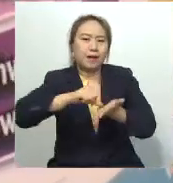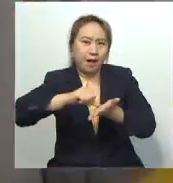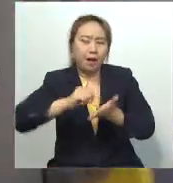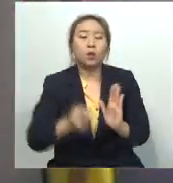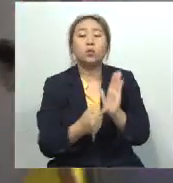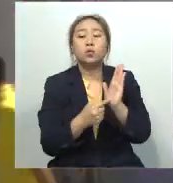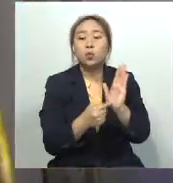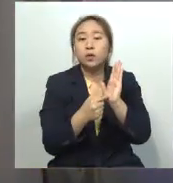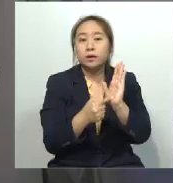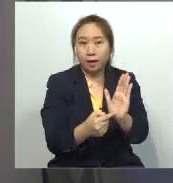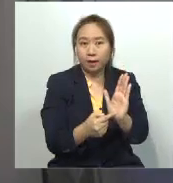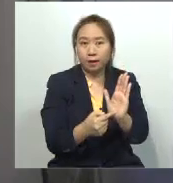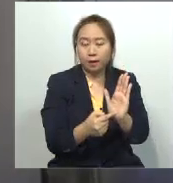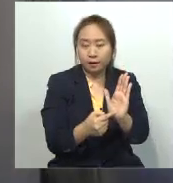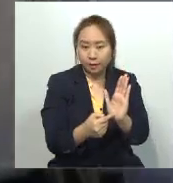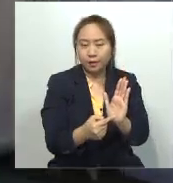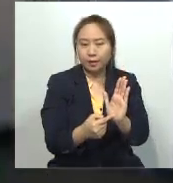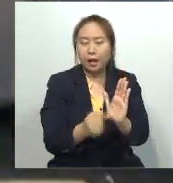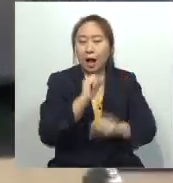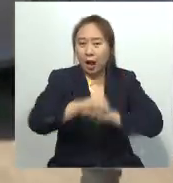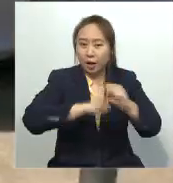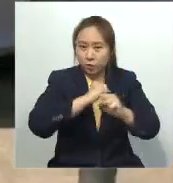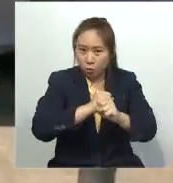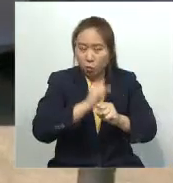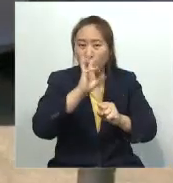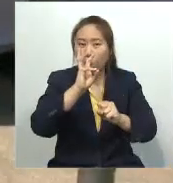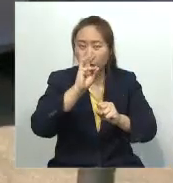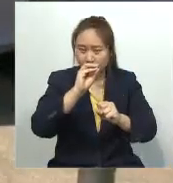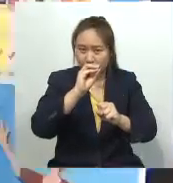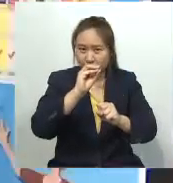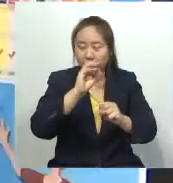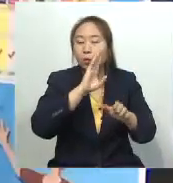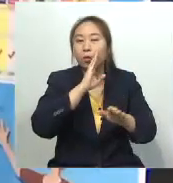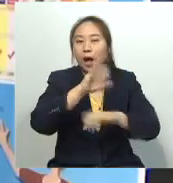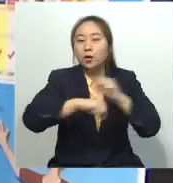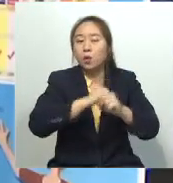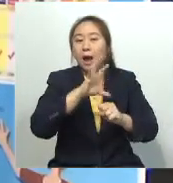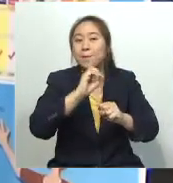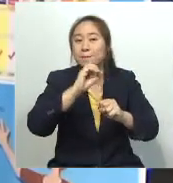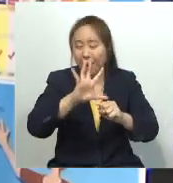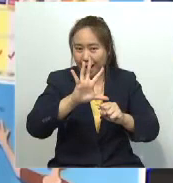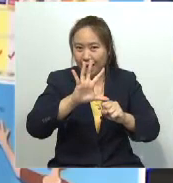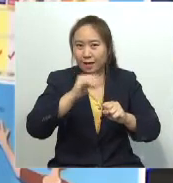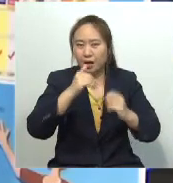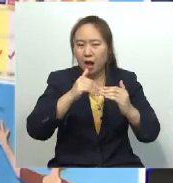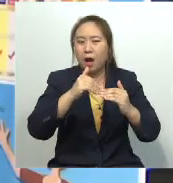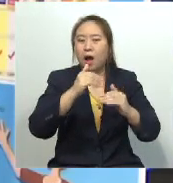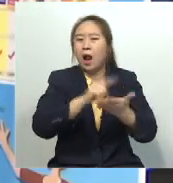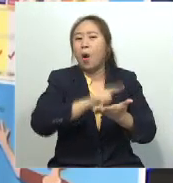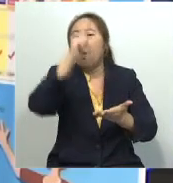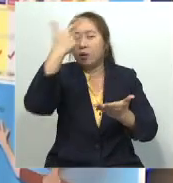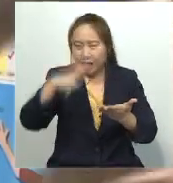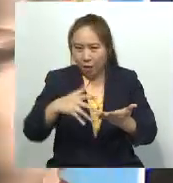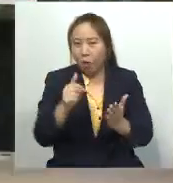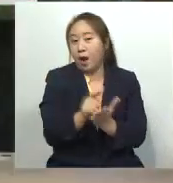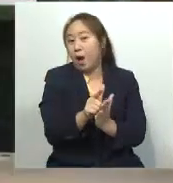ะครับการกำหนดการเกษียณอายุในกรณีลูกจ้างที่มีอายุ55ปีถ้าออกจากงานแล้วก็เป็นไปตามเงื่อนไขนะ